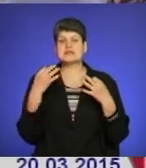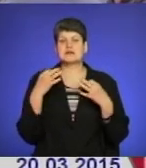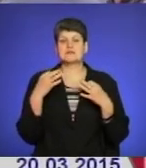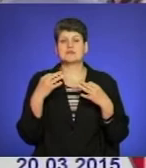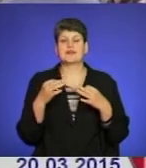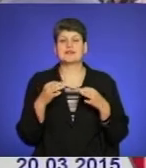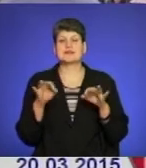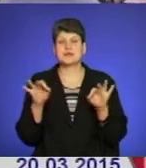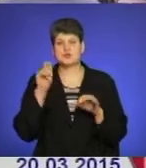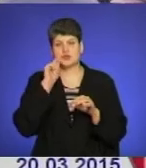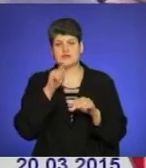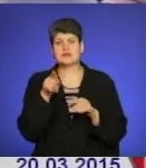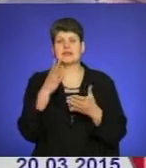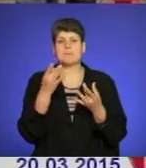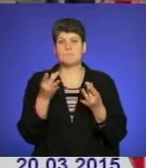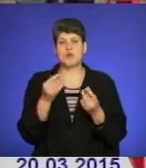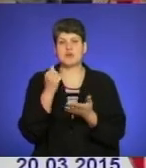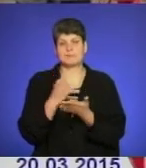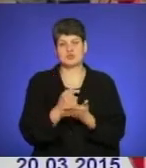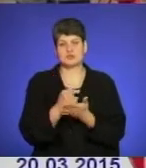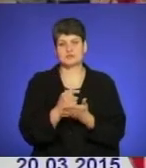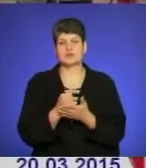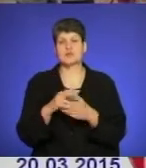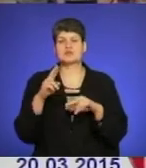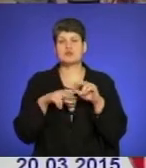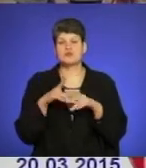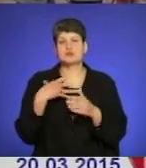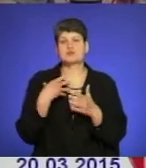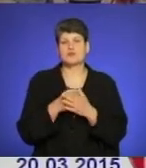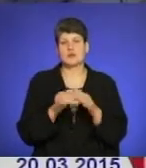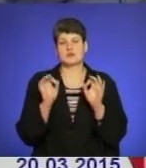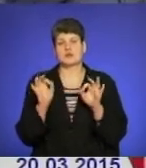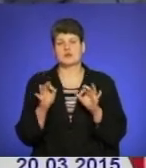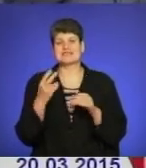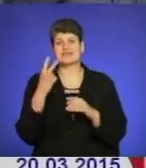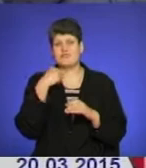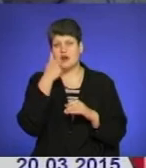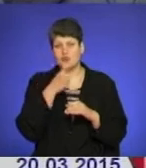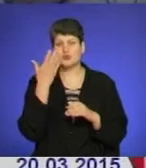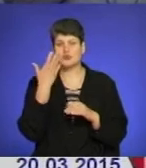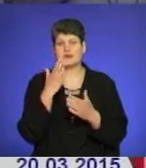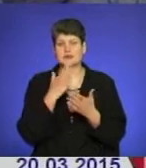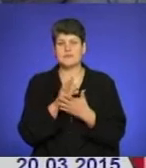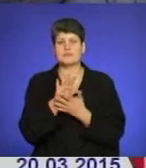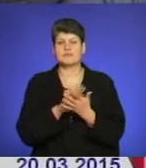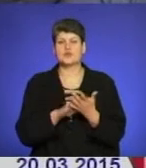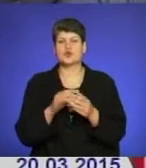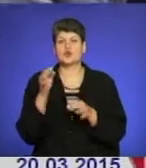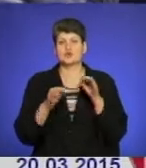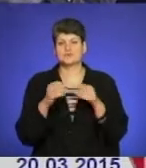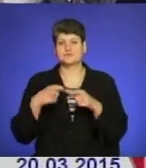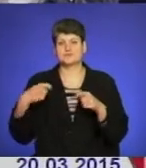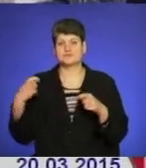тобто на них є мокрі печатки. У забудовника своя правда. Каже, що за два роки, відколи тривають судові тяганини, у цій